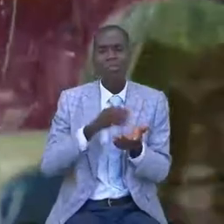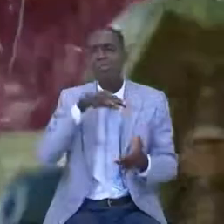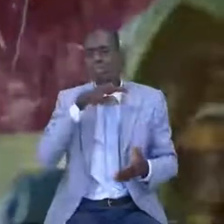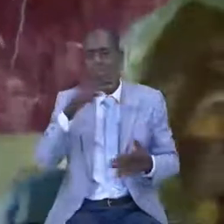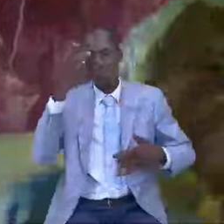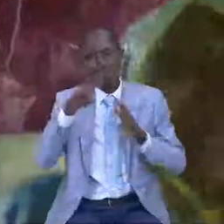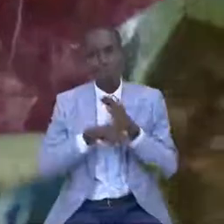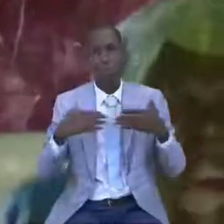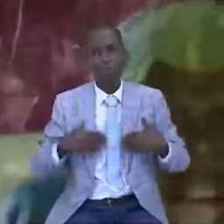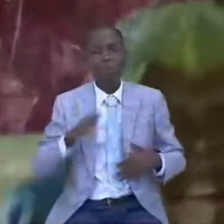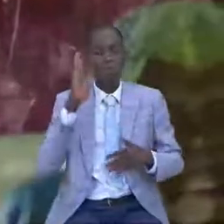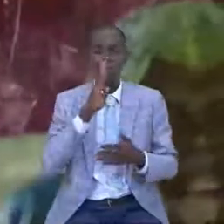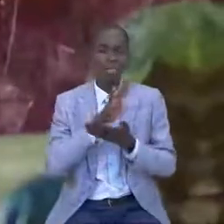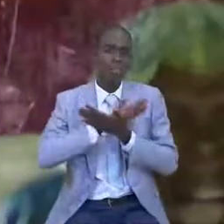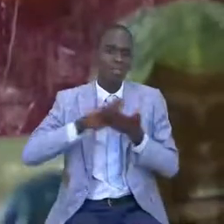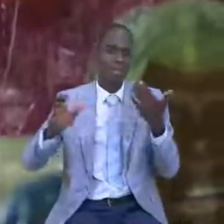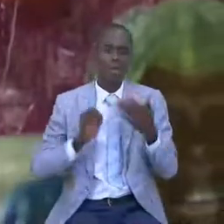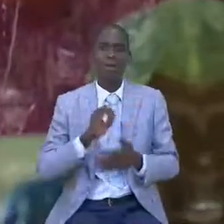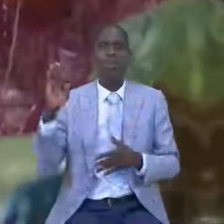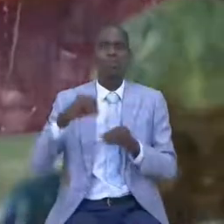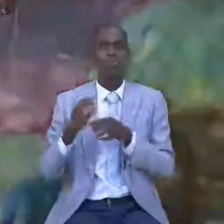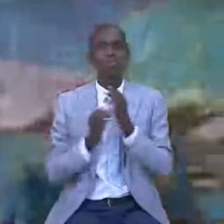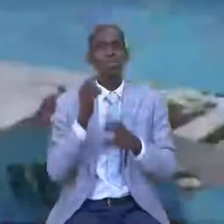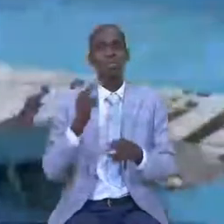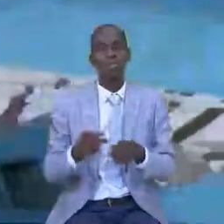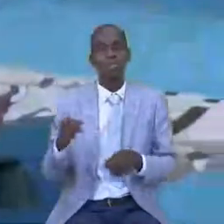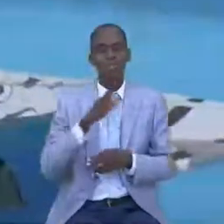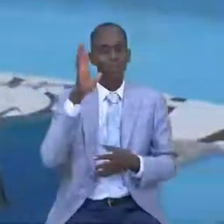Jésus, tout ce diagnostic sera effacé.